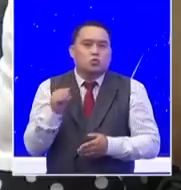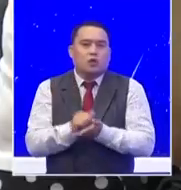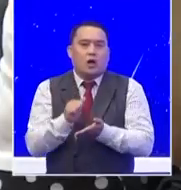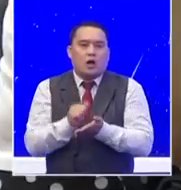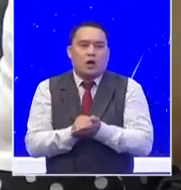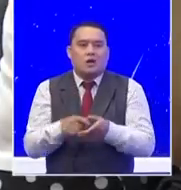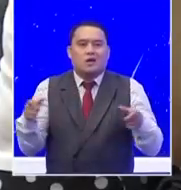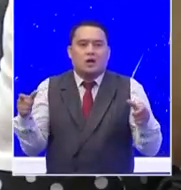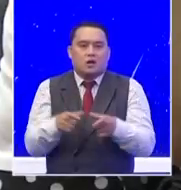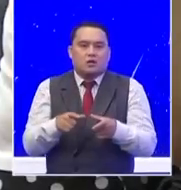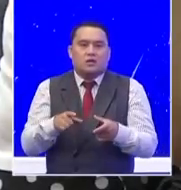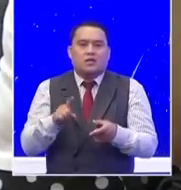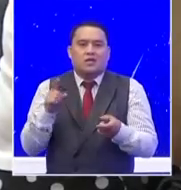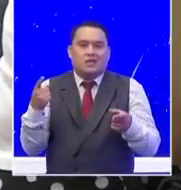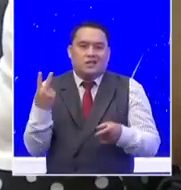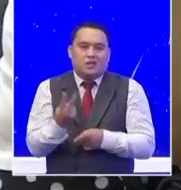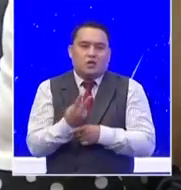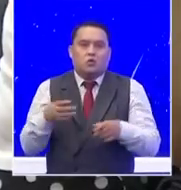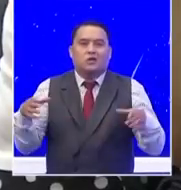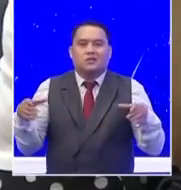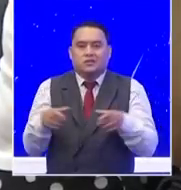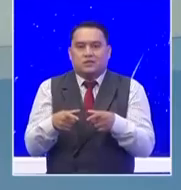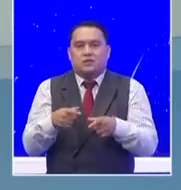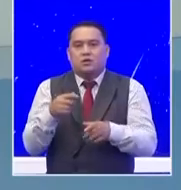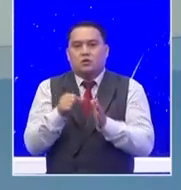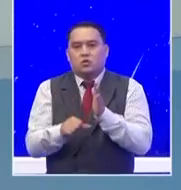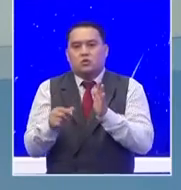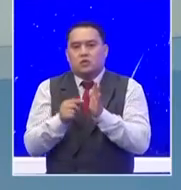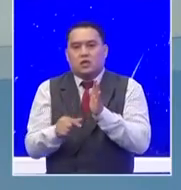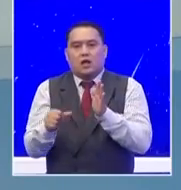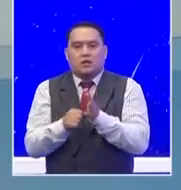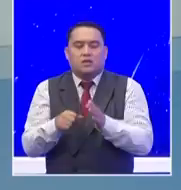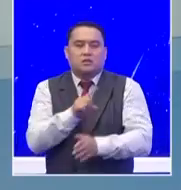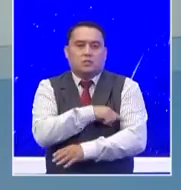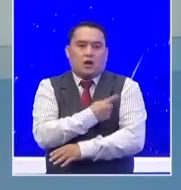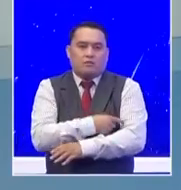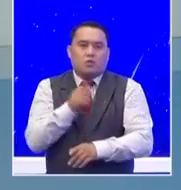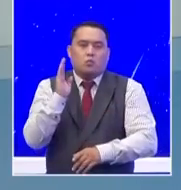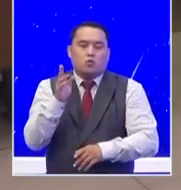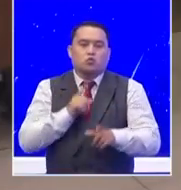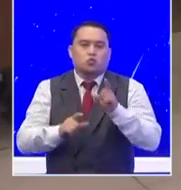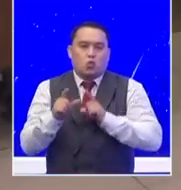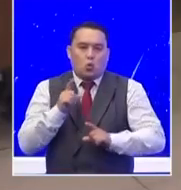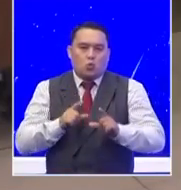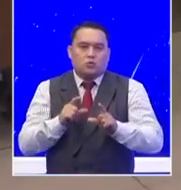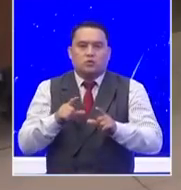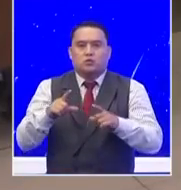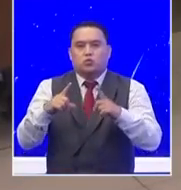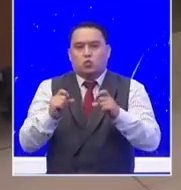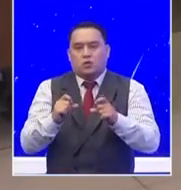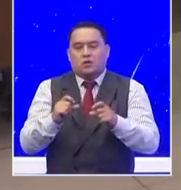Коронан дитке байланысты 2-у қысқартылды. Яғни 086 медициналық анықтамамен болашақ студенттің 3-4 өлшемді